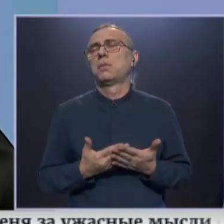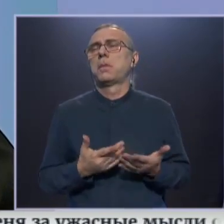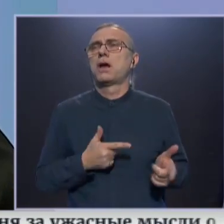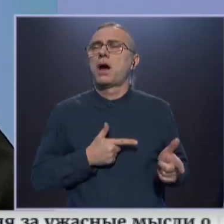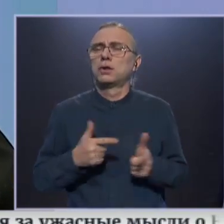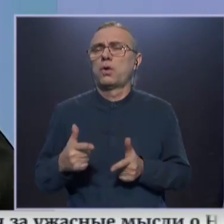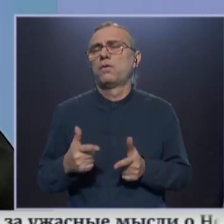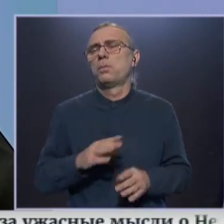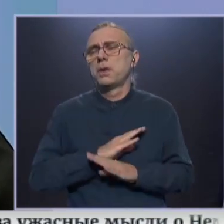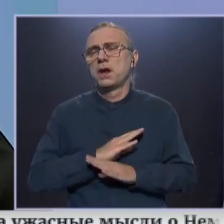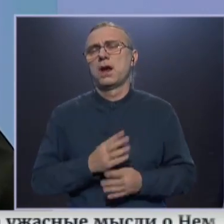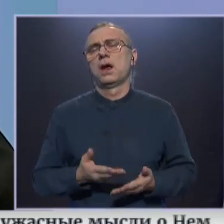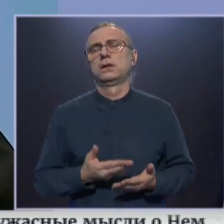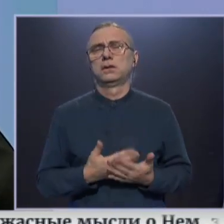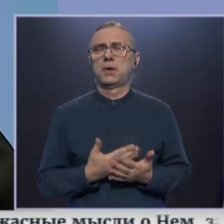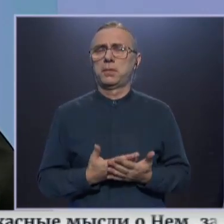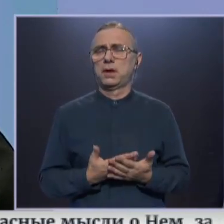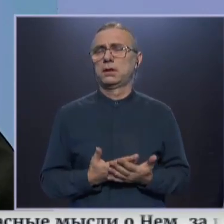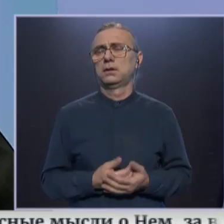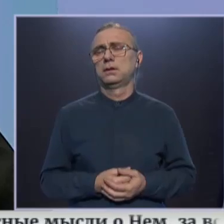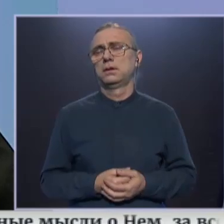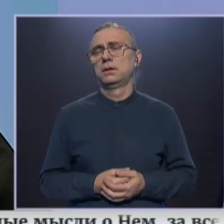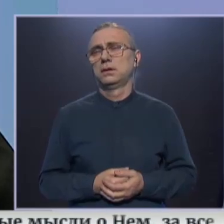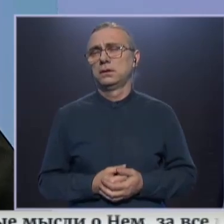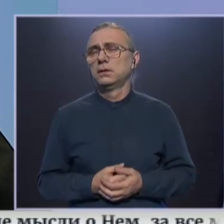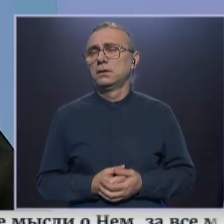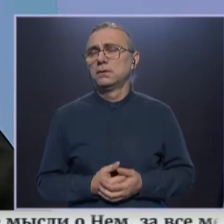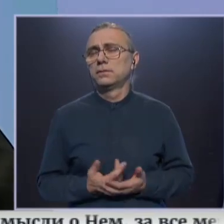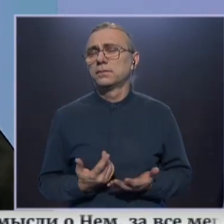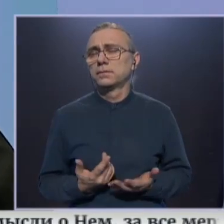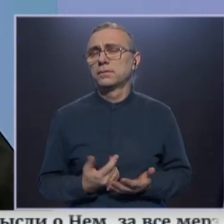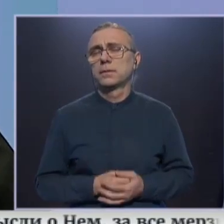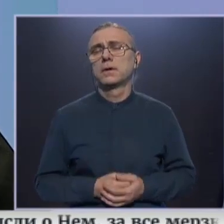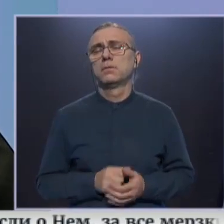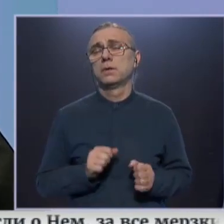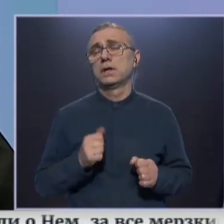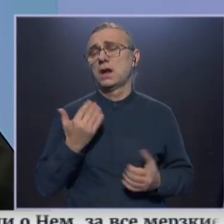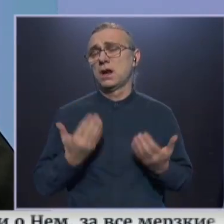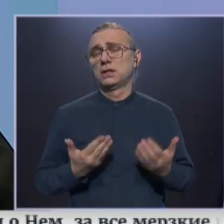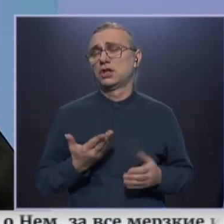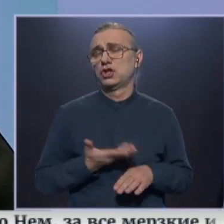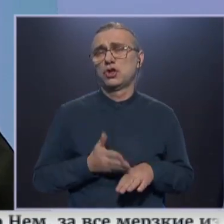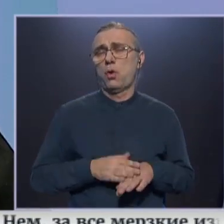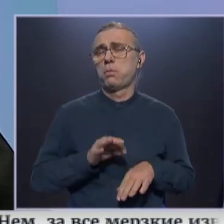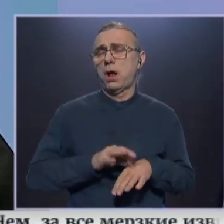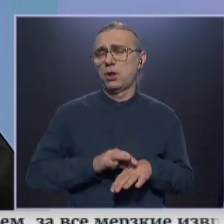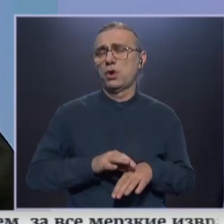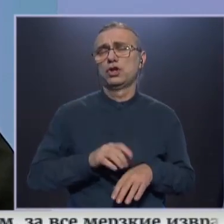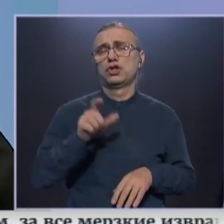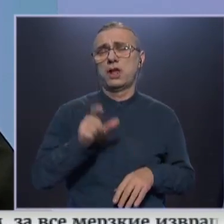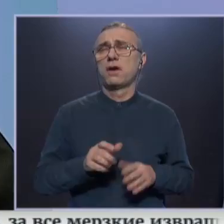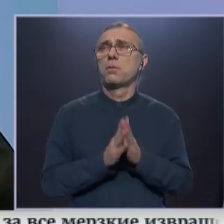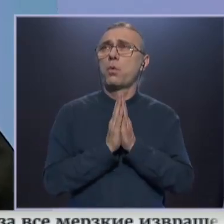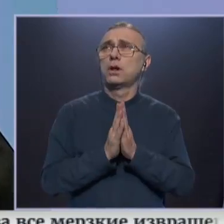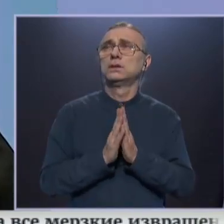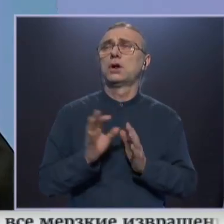простил. Но вот надо смотреть, а правда ли всех простил? Нет ли ослаблений? Если тяжело больной человек молится о смерти, о